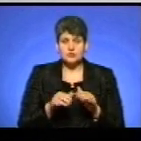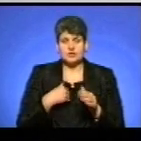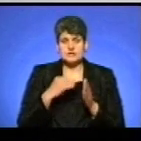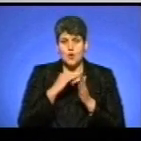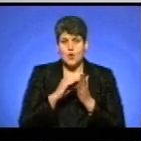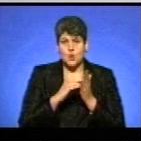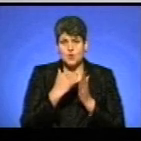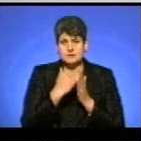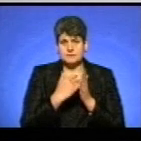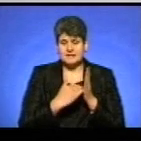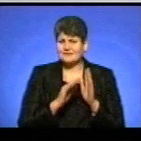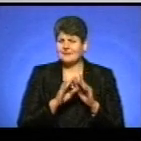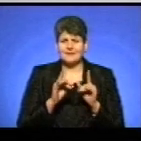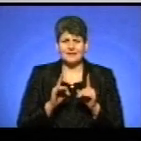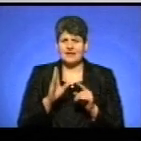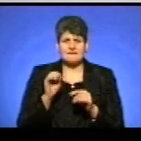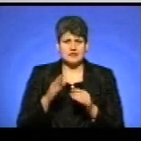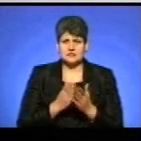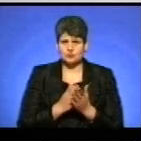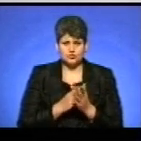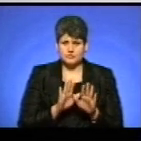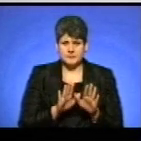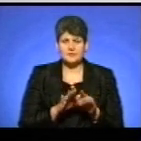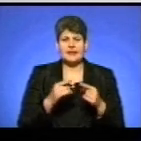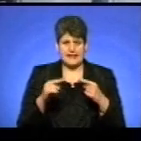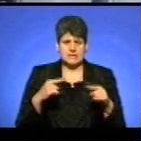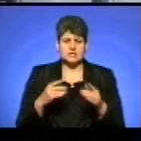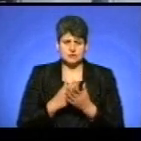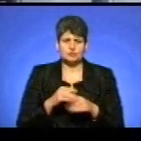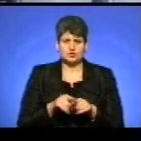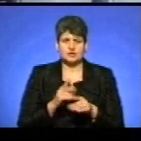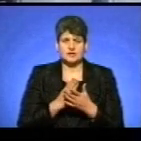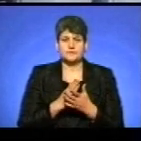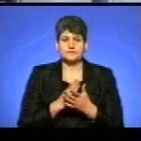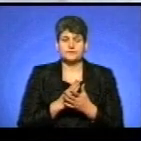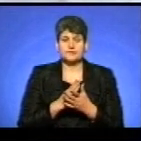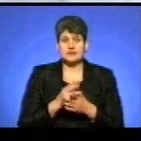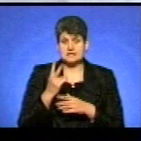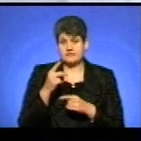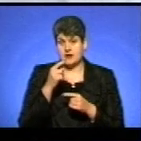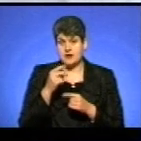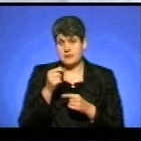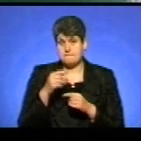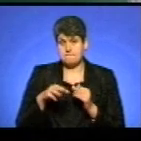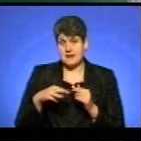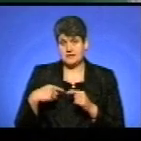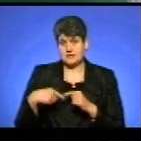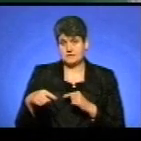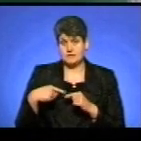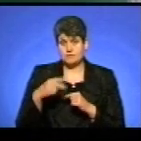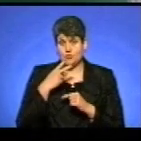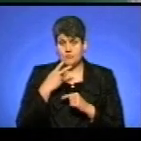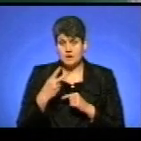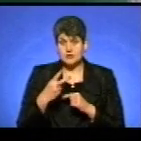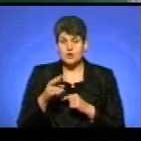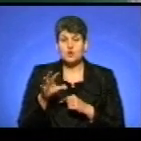розписані не тільки для ветеринарної служби, і для інших служб. Ви одразу замітив, може, за два метри від себе, щось таке,